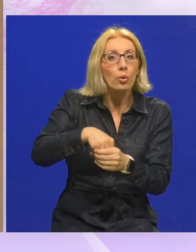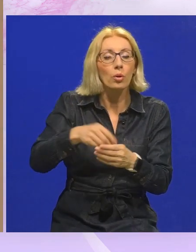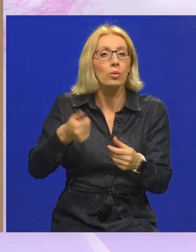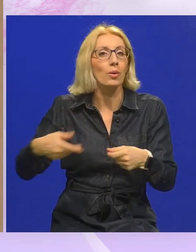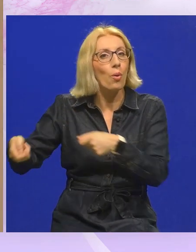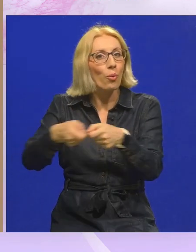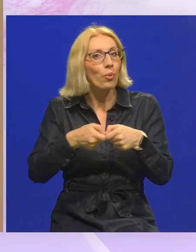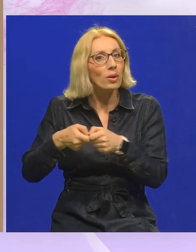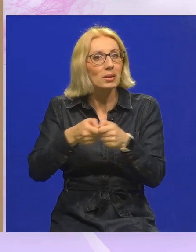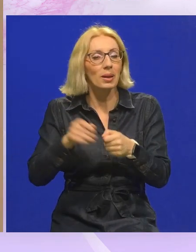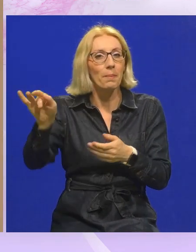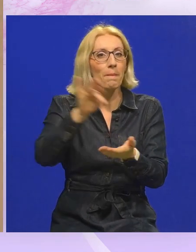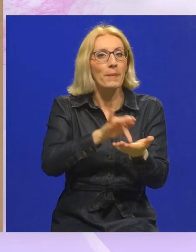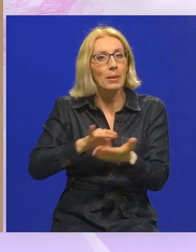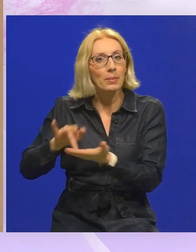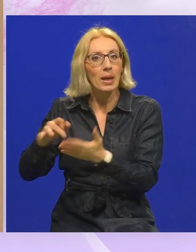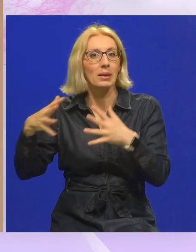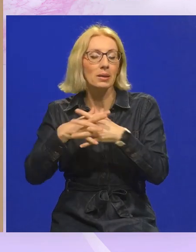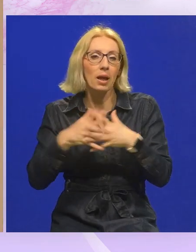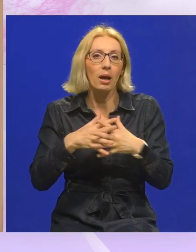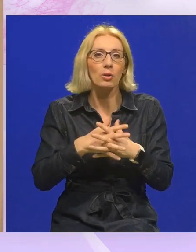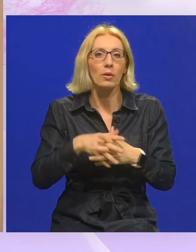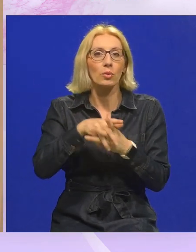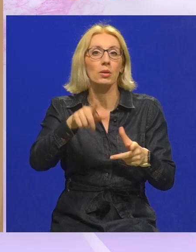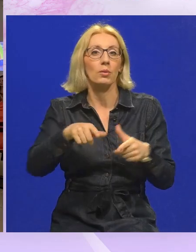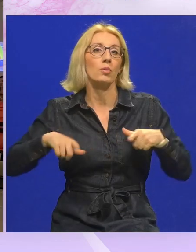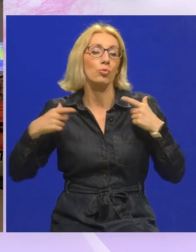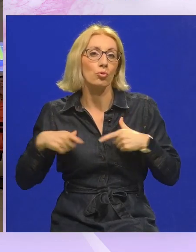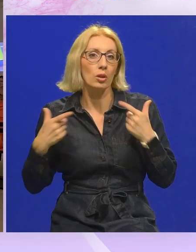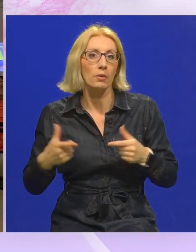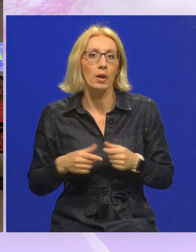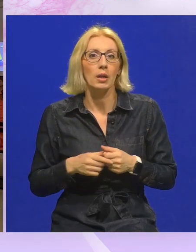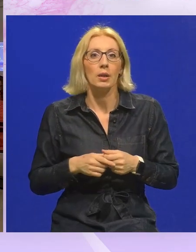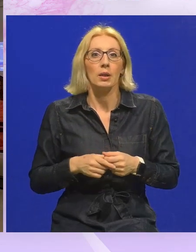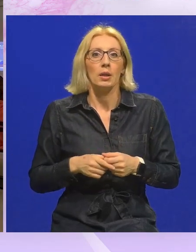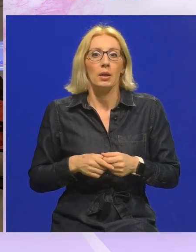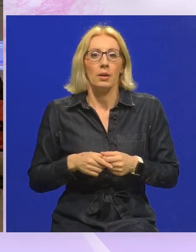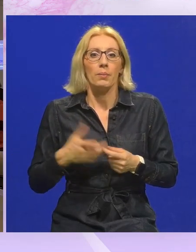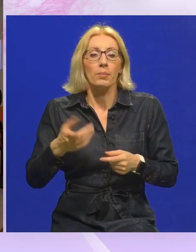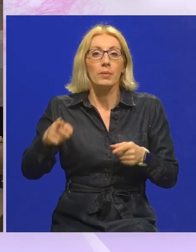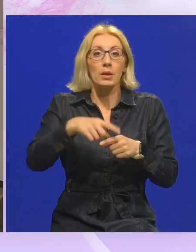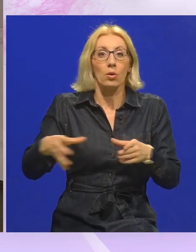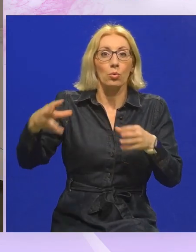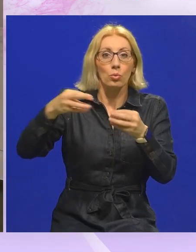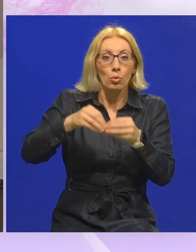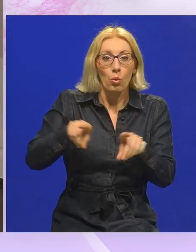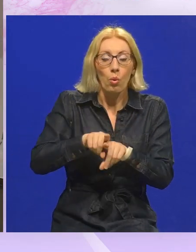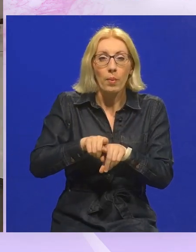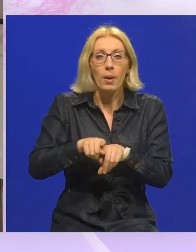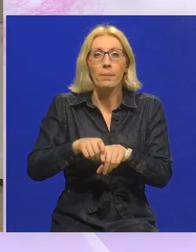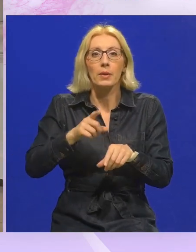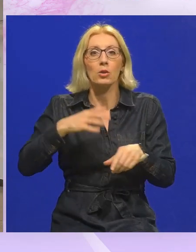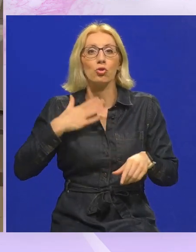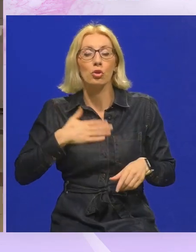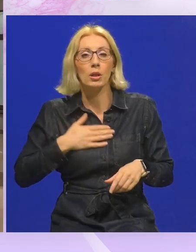organiziraju u mjestima i gradovima u kojima žive. Uz to, dakle, želja nam je